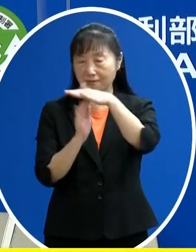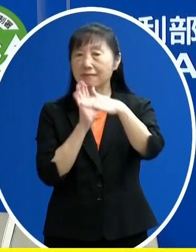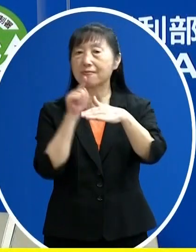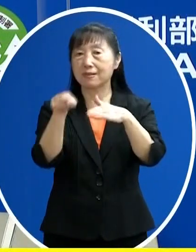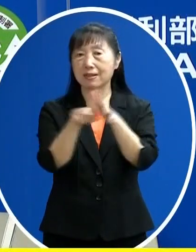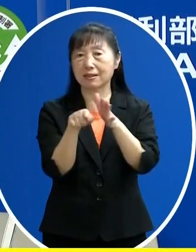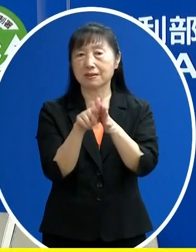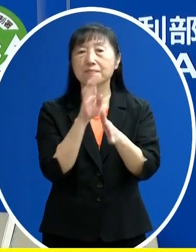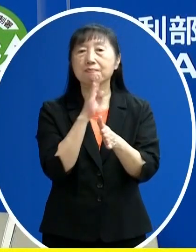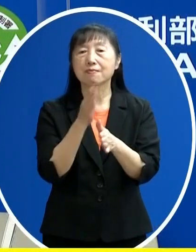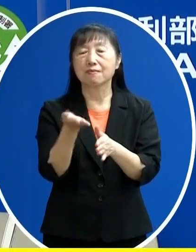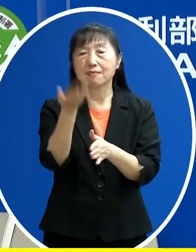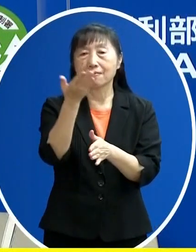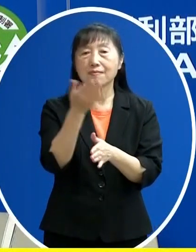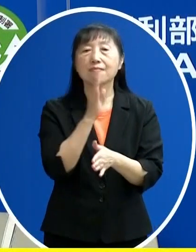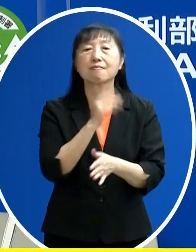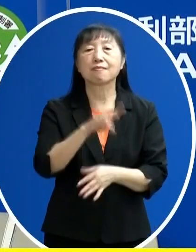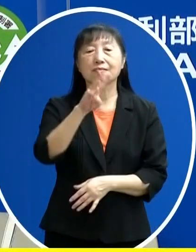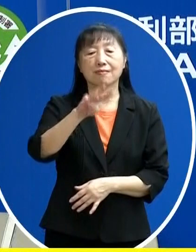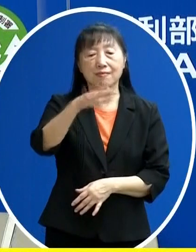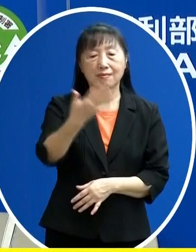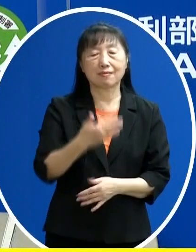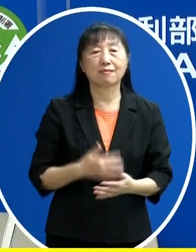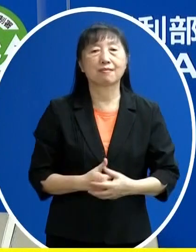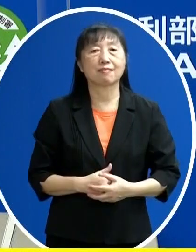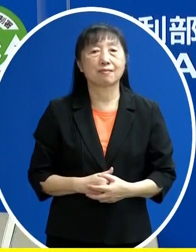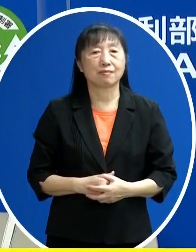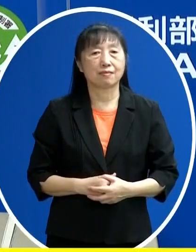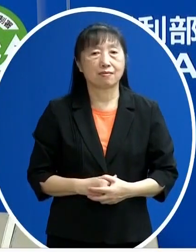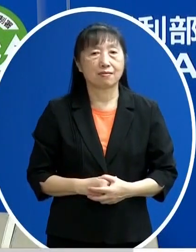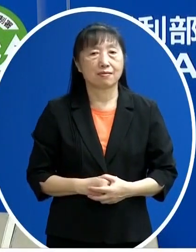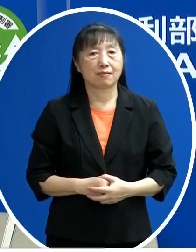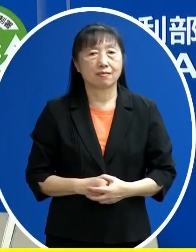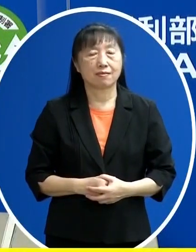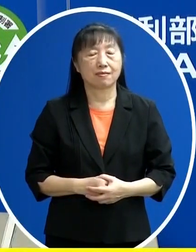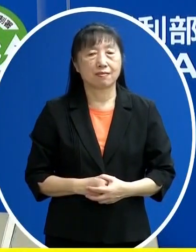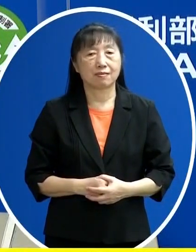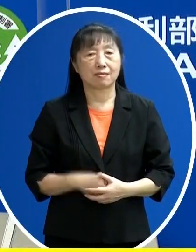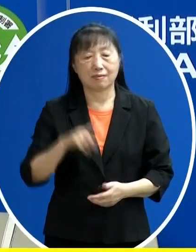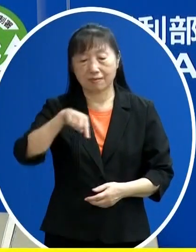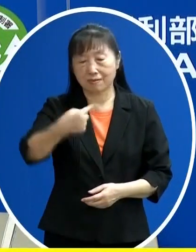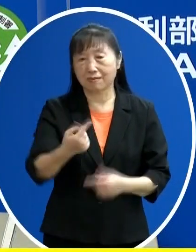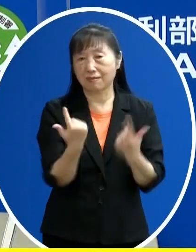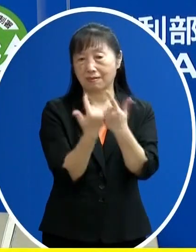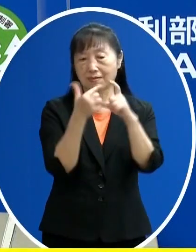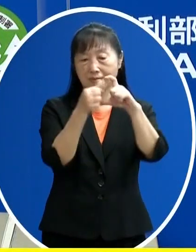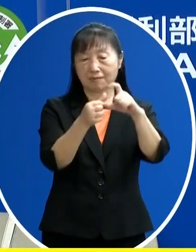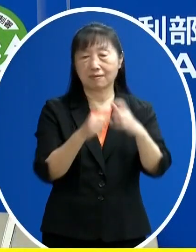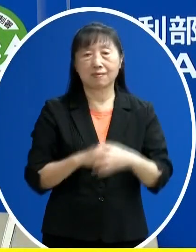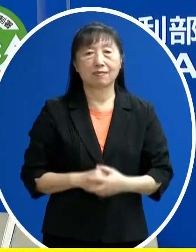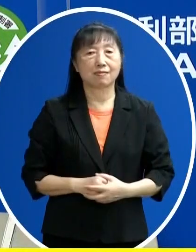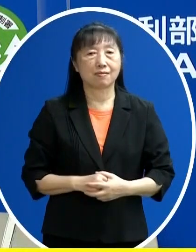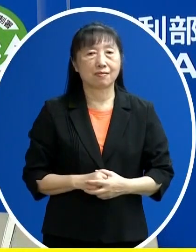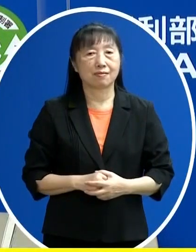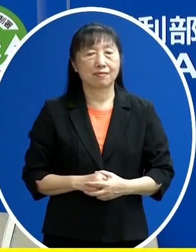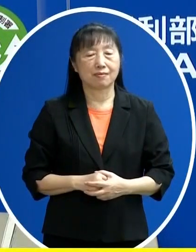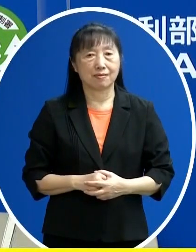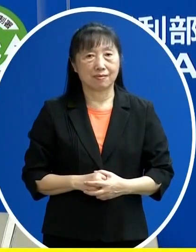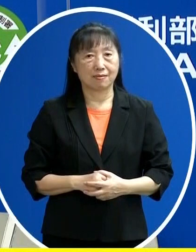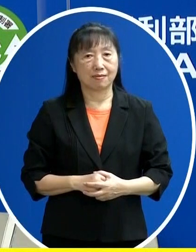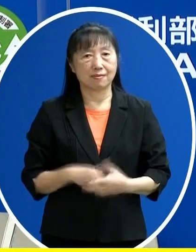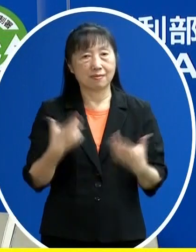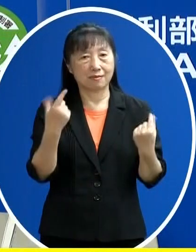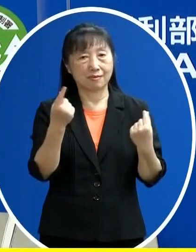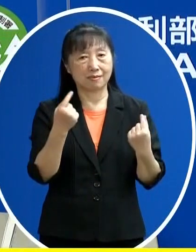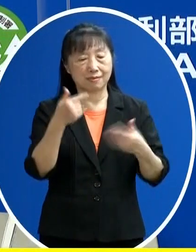在前段哦，3500左右这个收治数哦。那接下来就是北区的部分呢，看起来也是有明